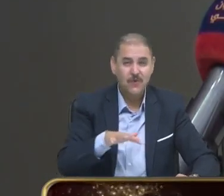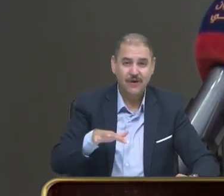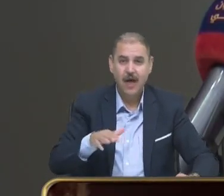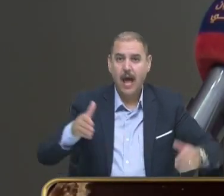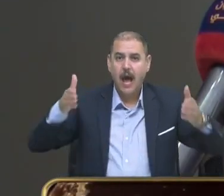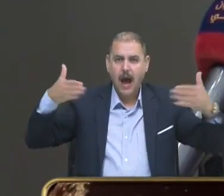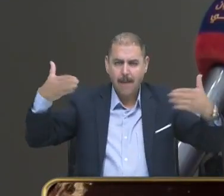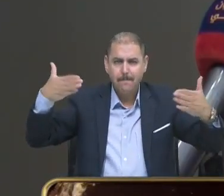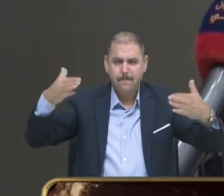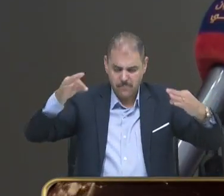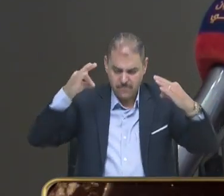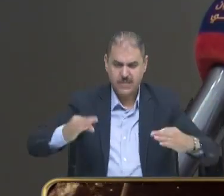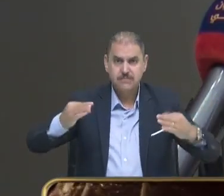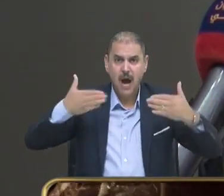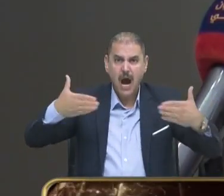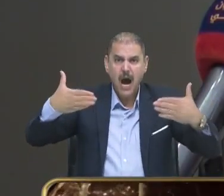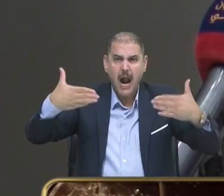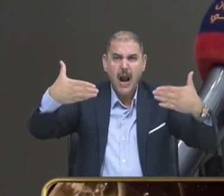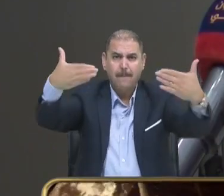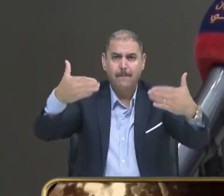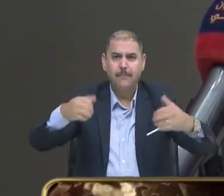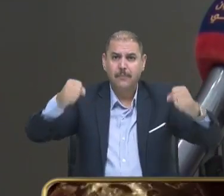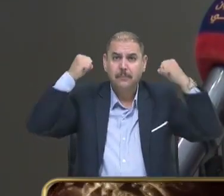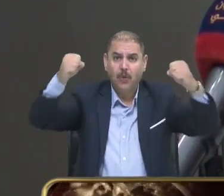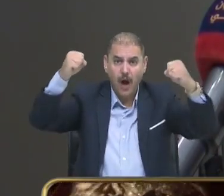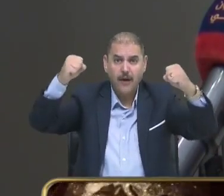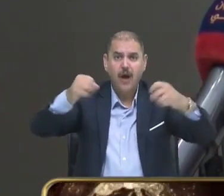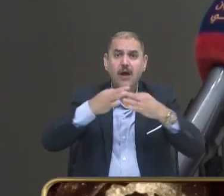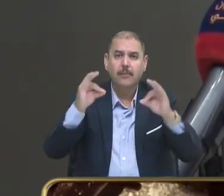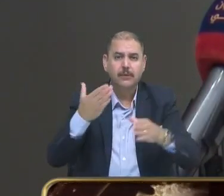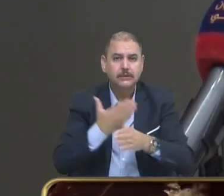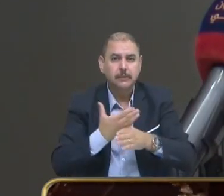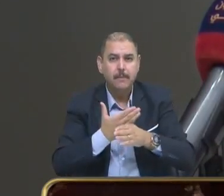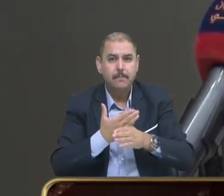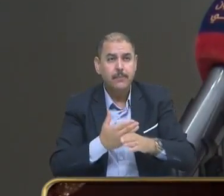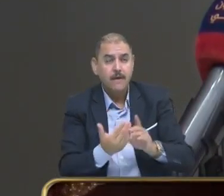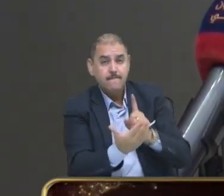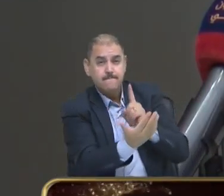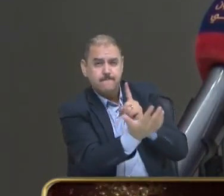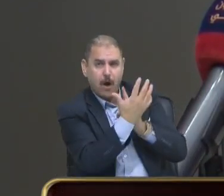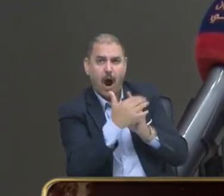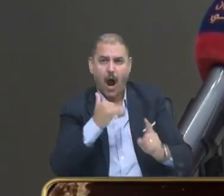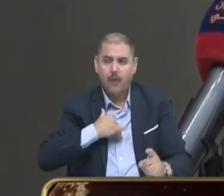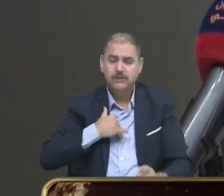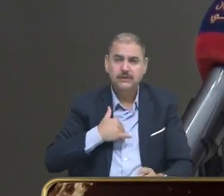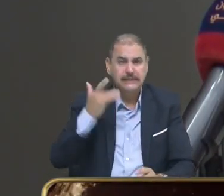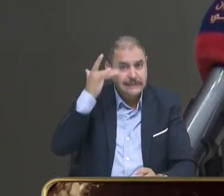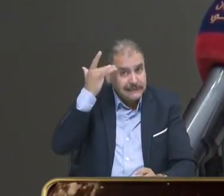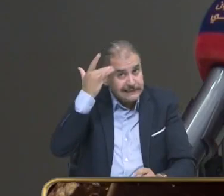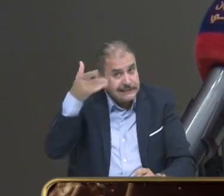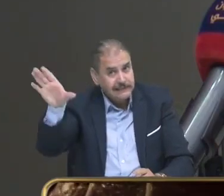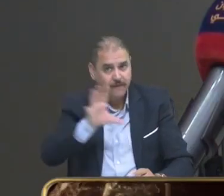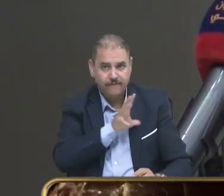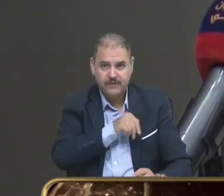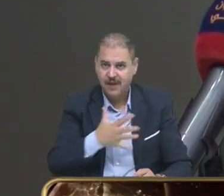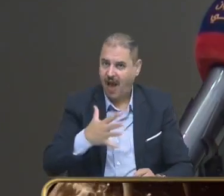العلمين الأردني والفلسطيني في جميع مسيراتنا، وتكون هاي المبادرة نتبناها كمجلس نواب ونطلقها من